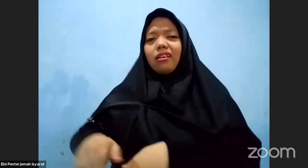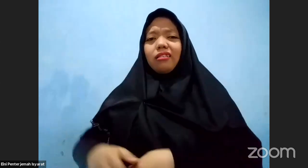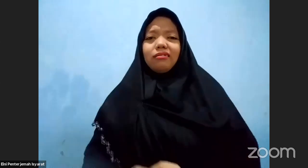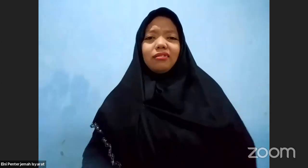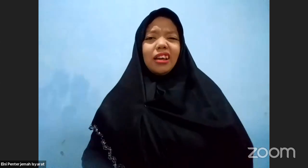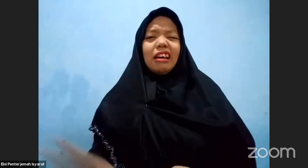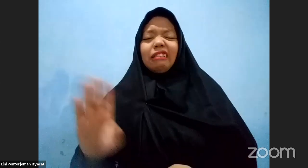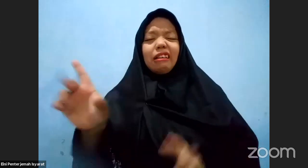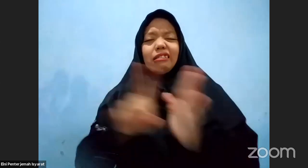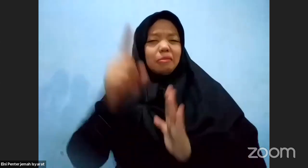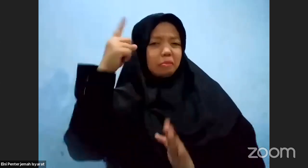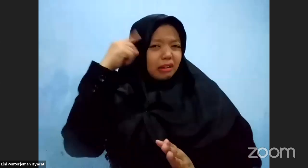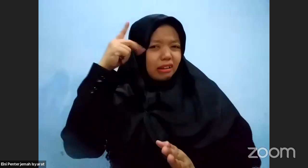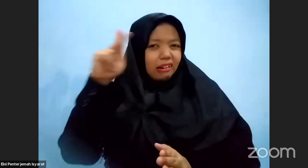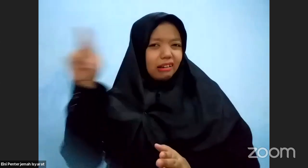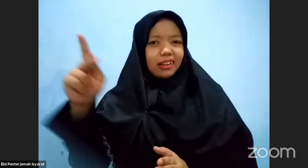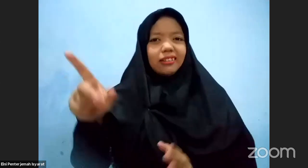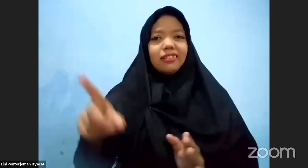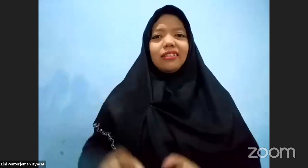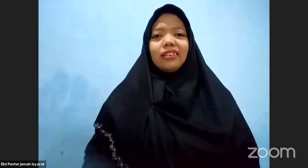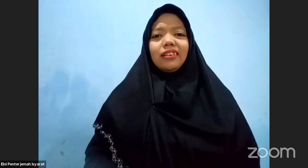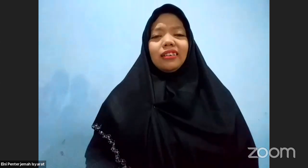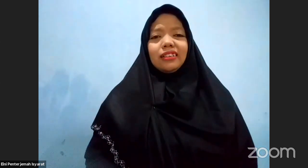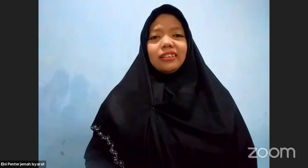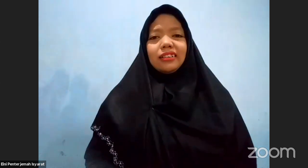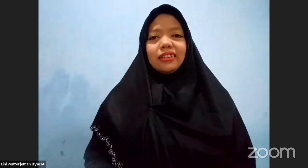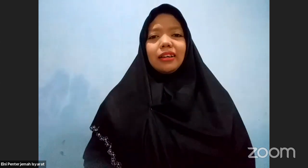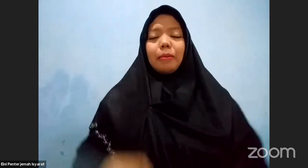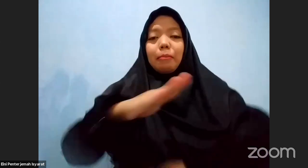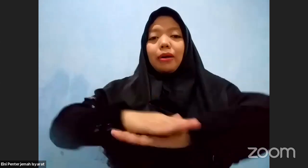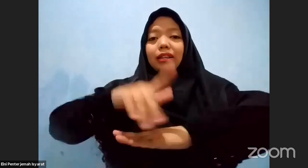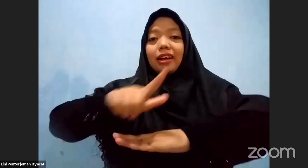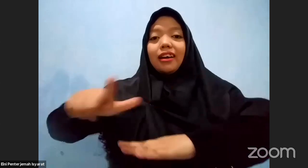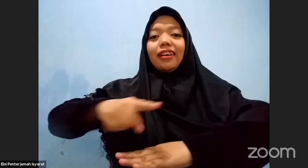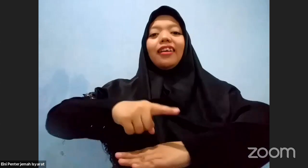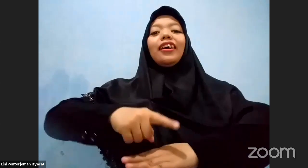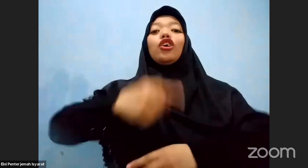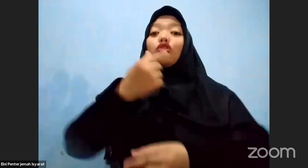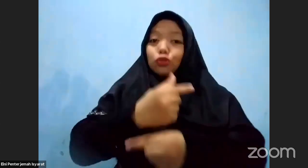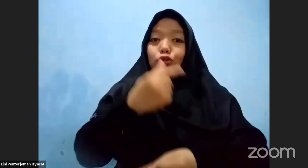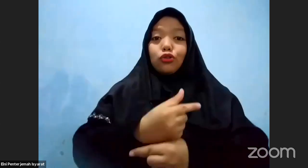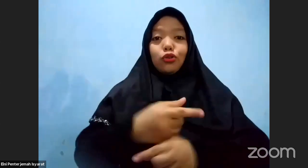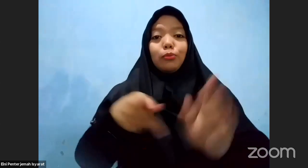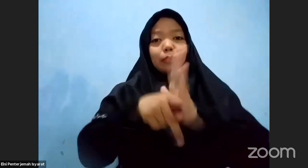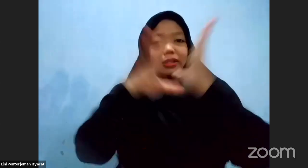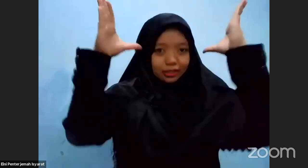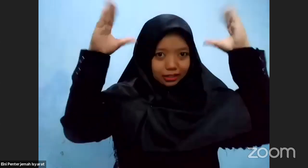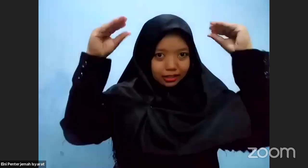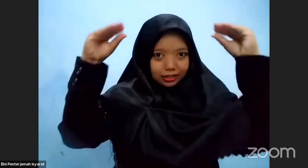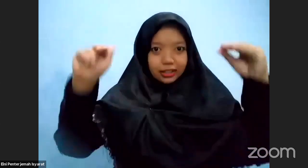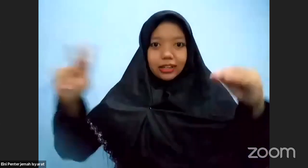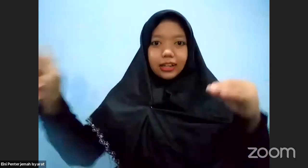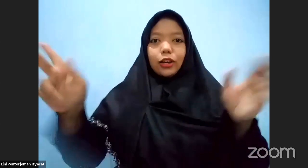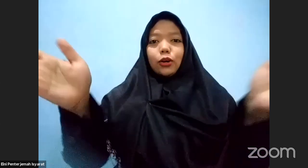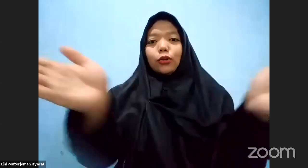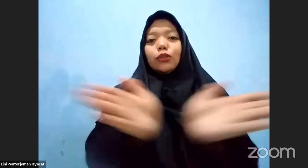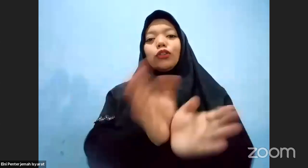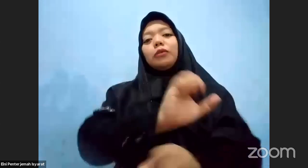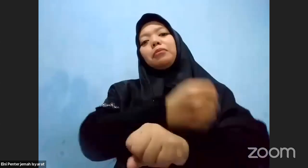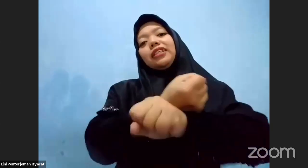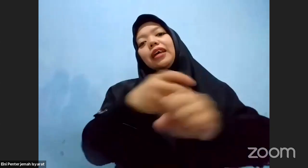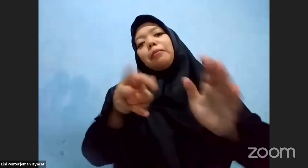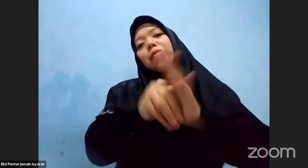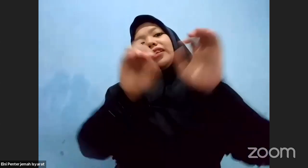difasilitasi sehingga mereka juga bisa mendapatkan manfaat dari pembelajaran daring ini